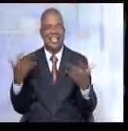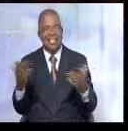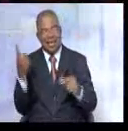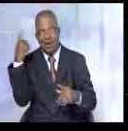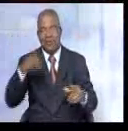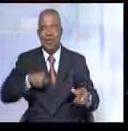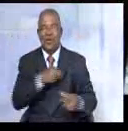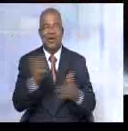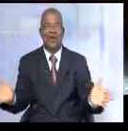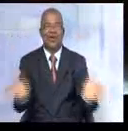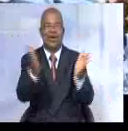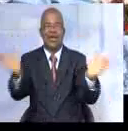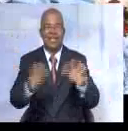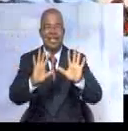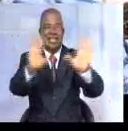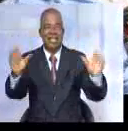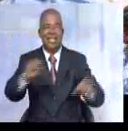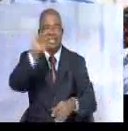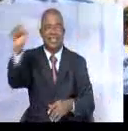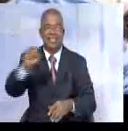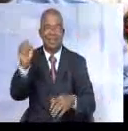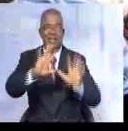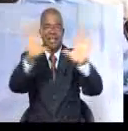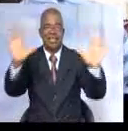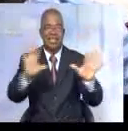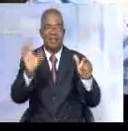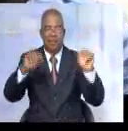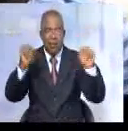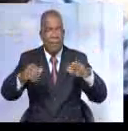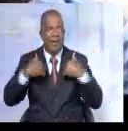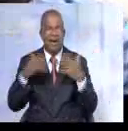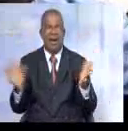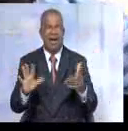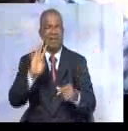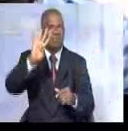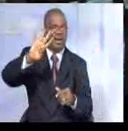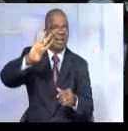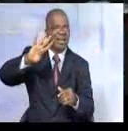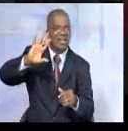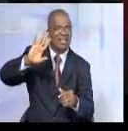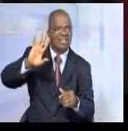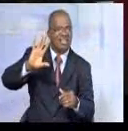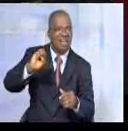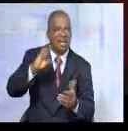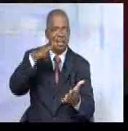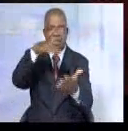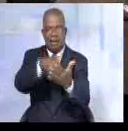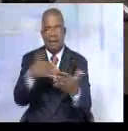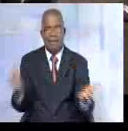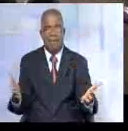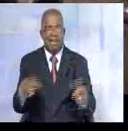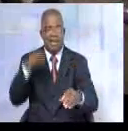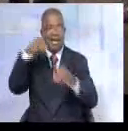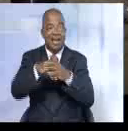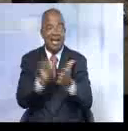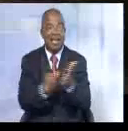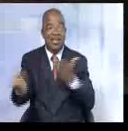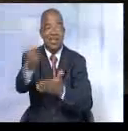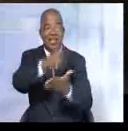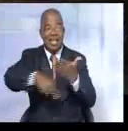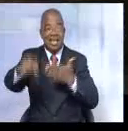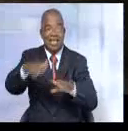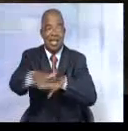d'encouragement. Voilà. Les samedis, dimanches, on peut avoir 60 à 45. Voilà. En d'autres, outre la restauration,